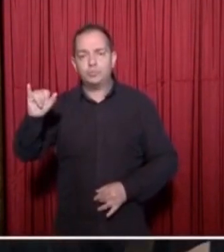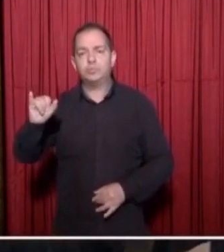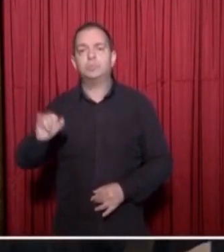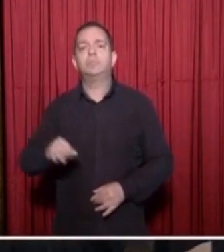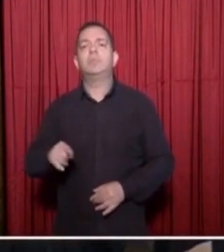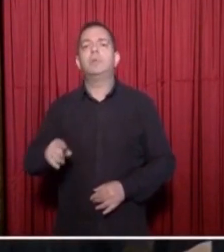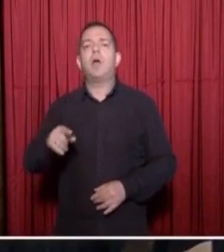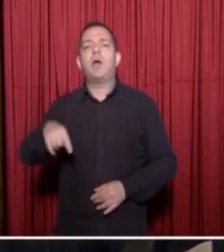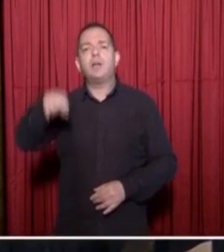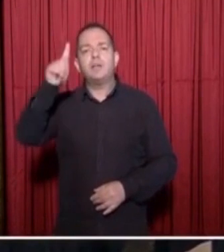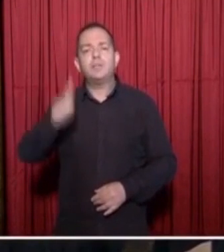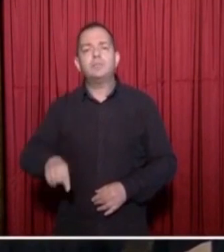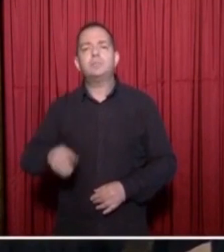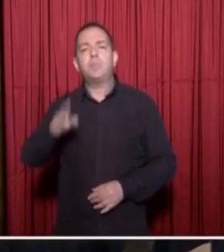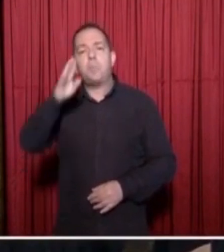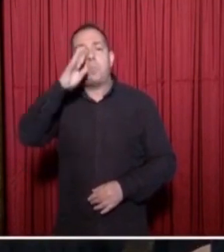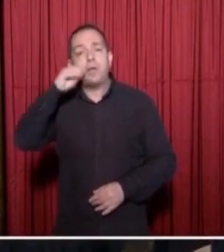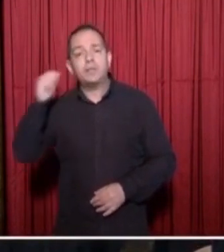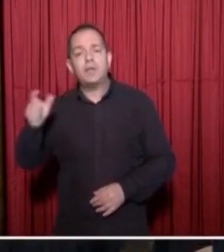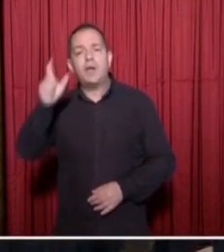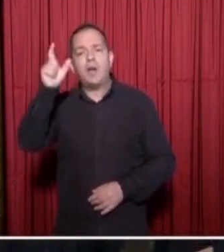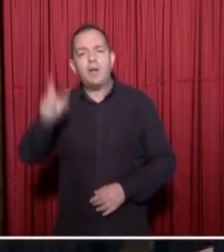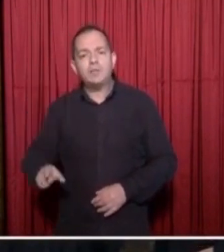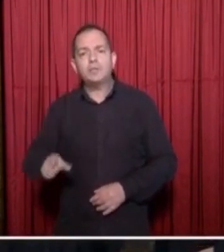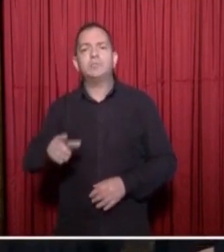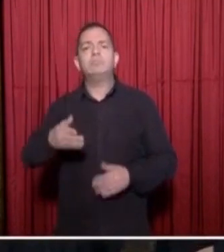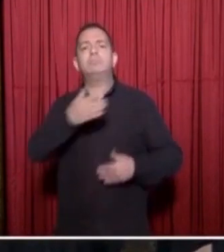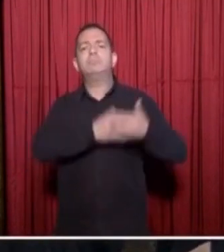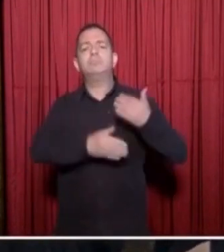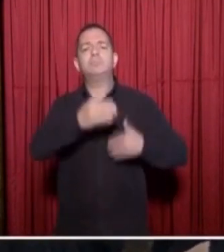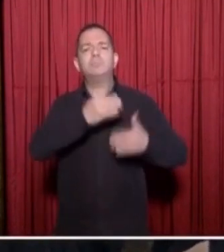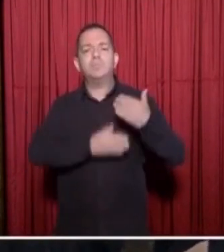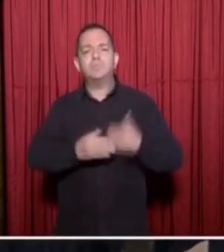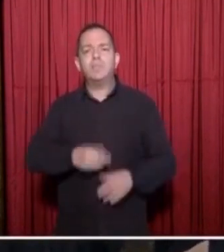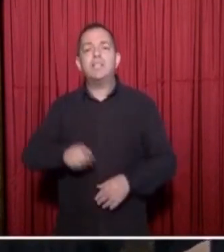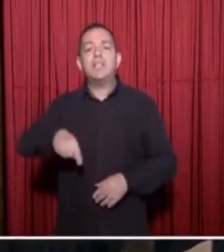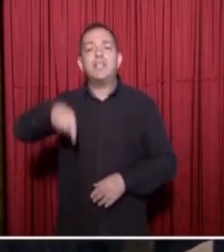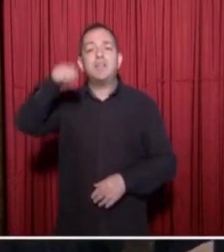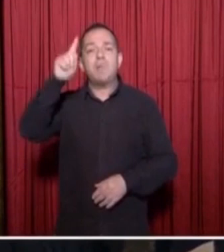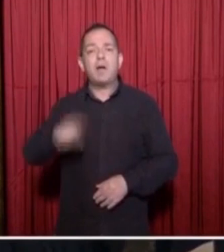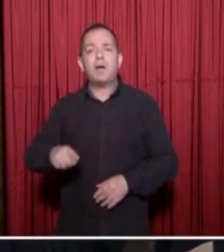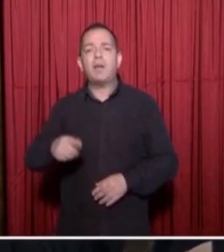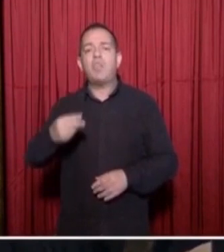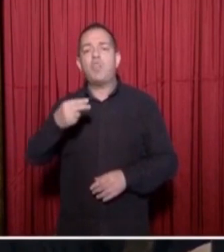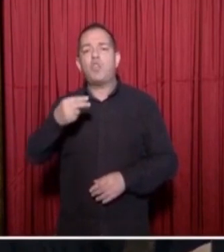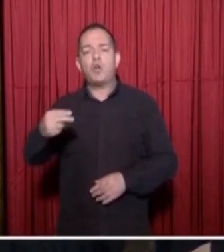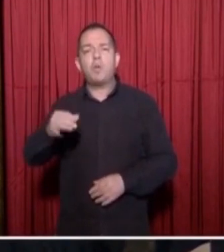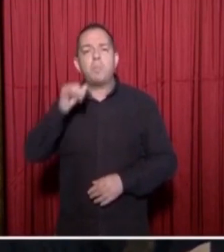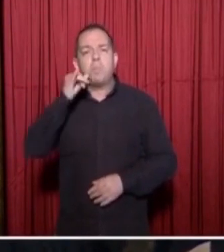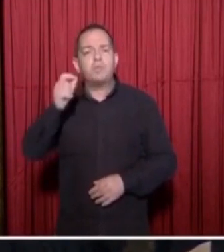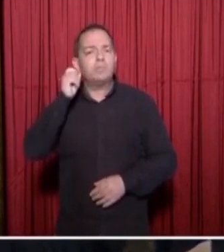πλήξας τριχίνης το λιπάτερ των ενδύσαντα τους γενάρχας φιλήνη, η κάδης ως Θεόδερε λιποστέ